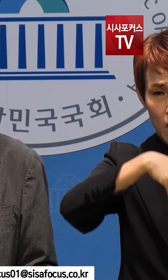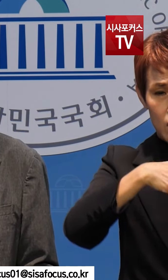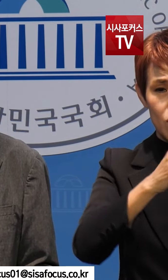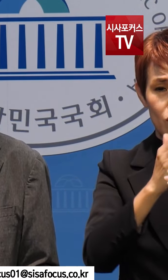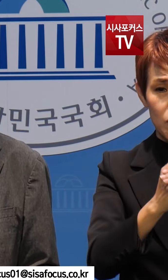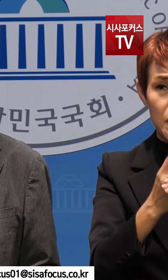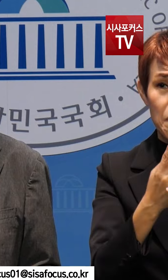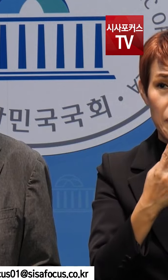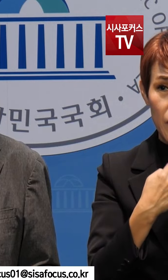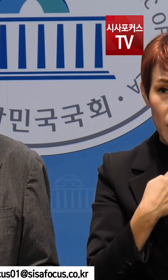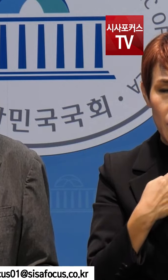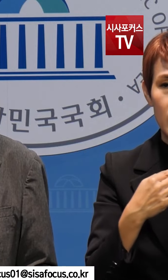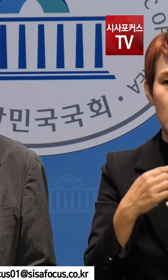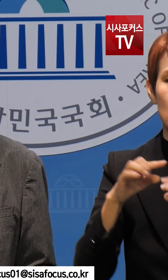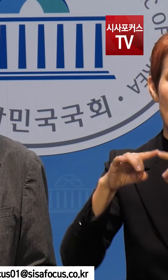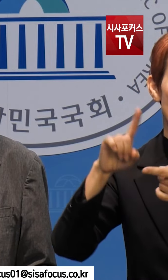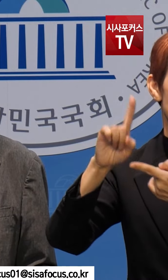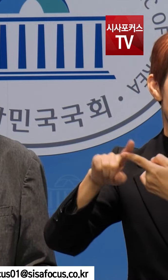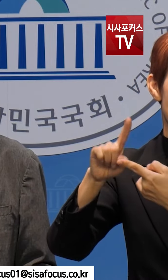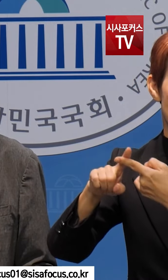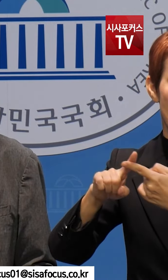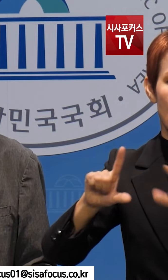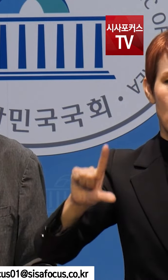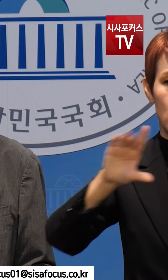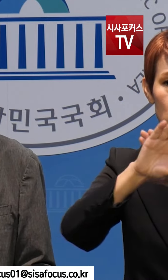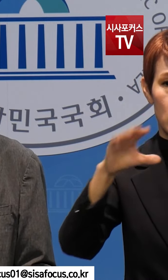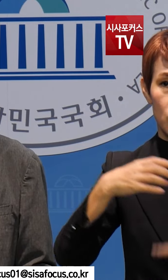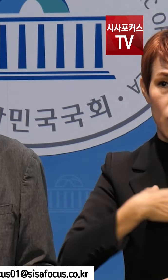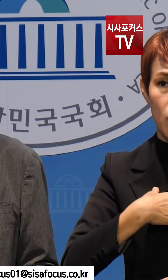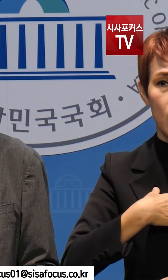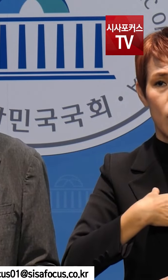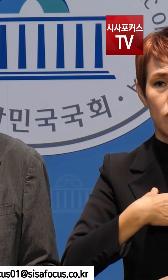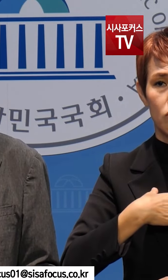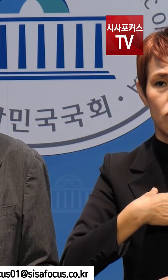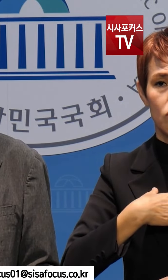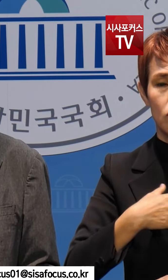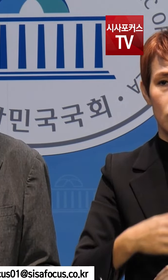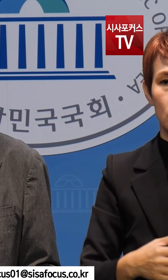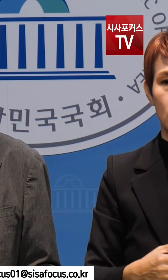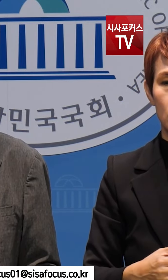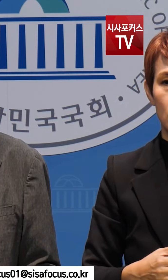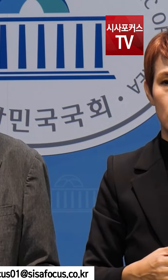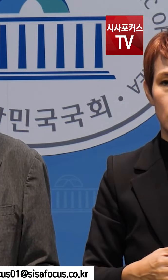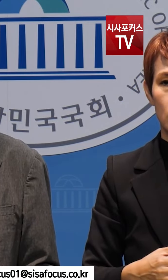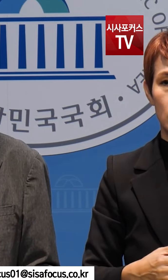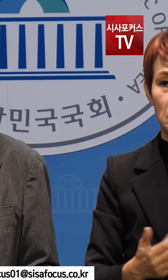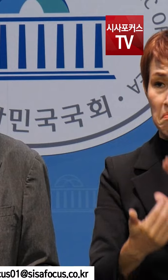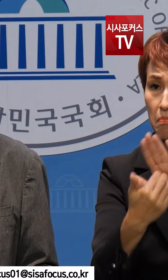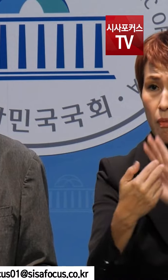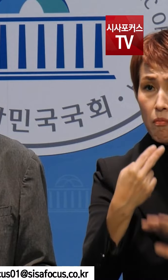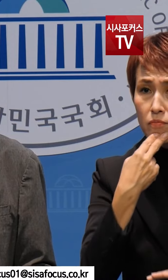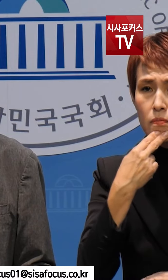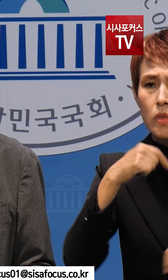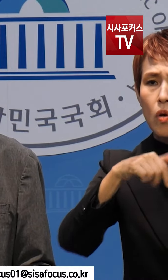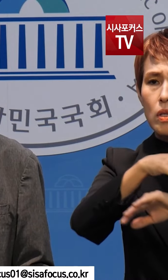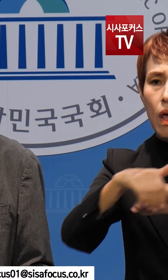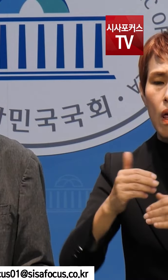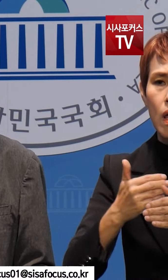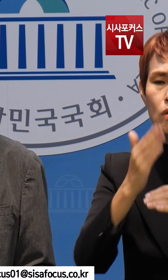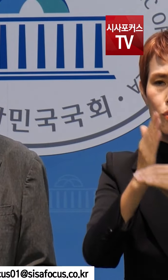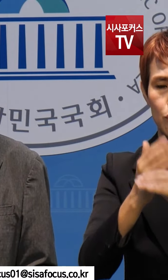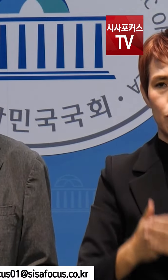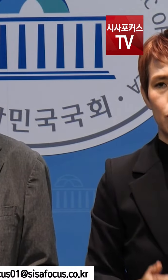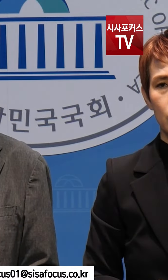전력계통을 유지하면서 기후위기에 역행하는 정책들을 획책하고 있습니다